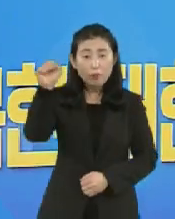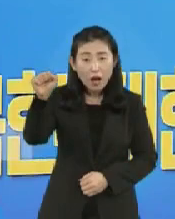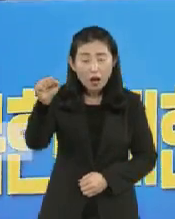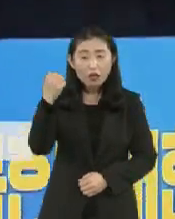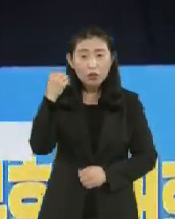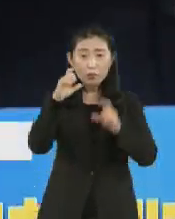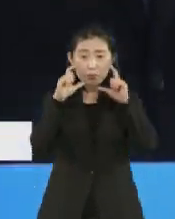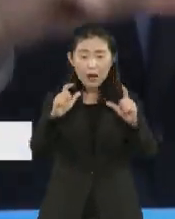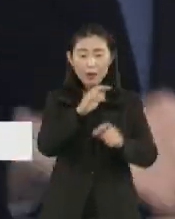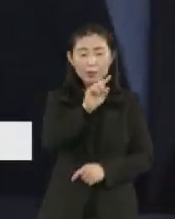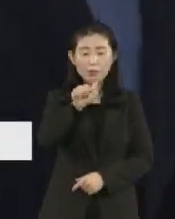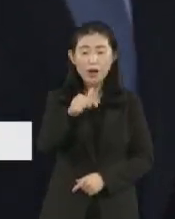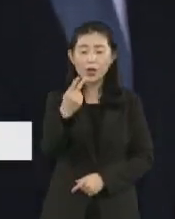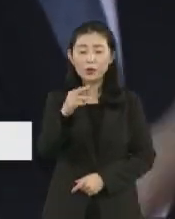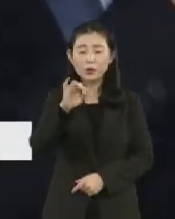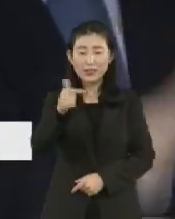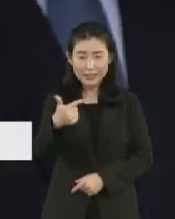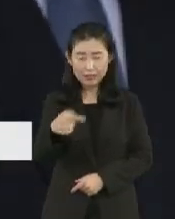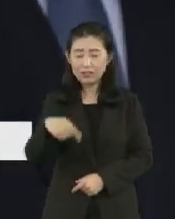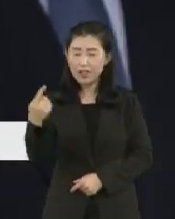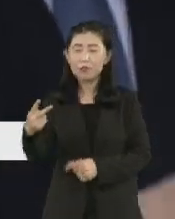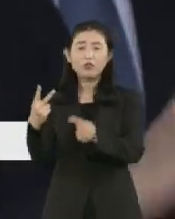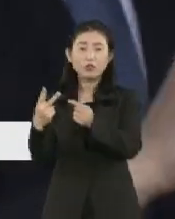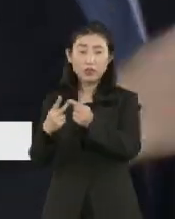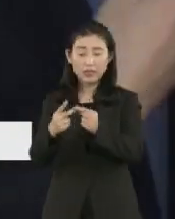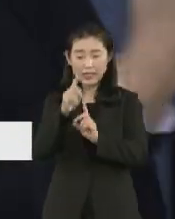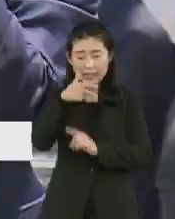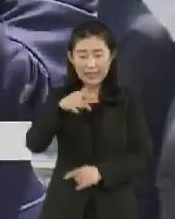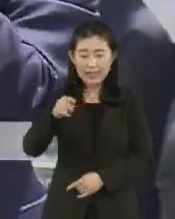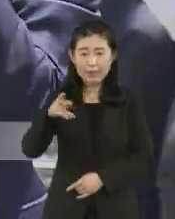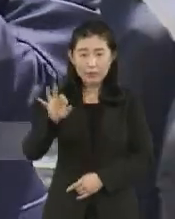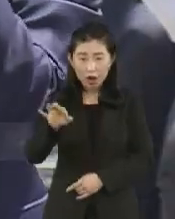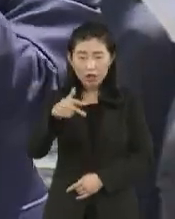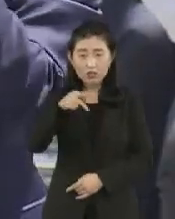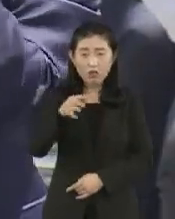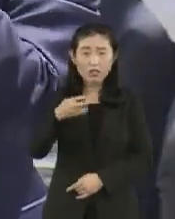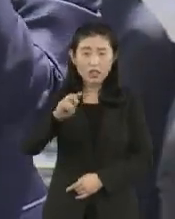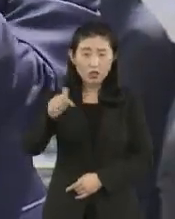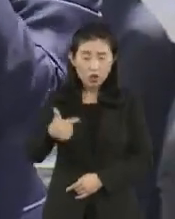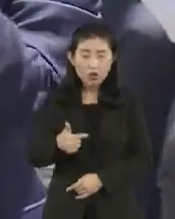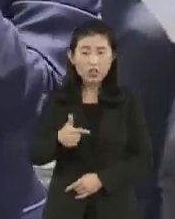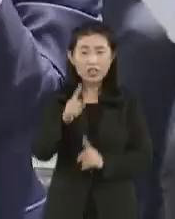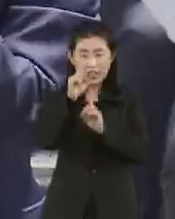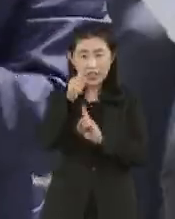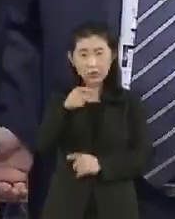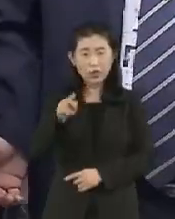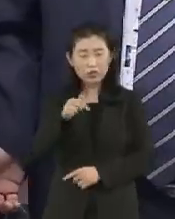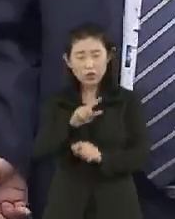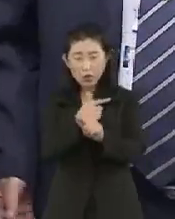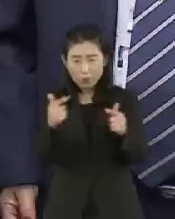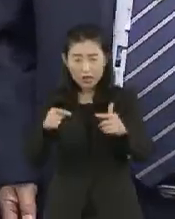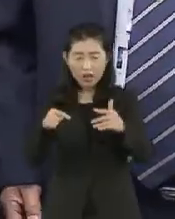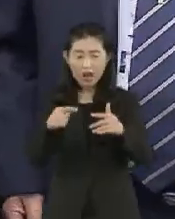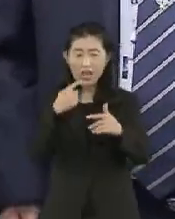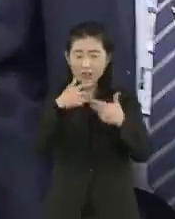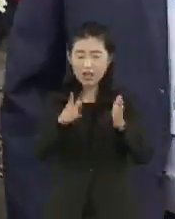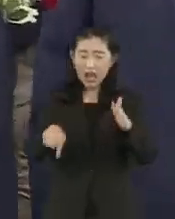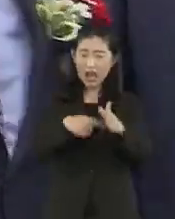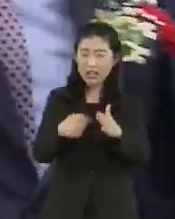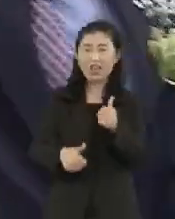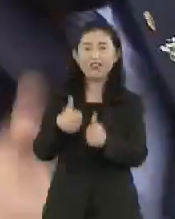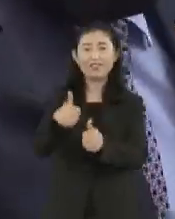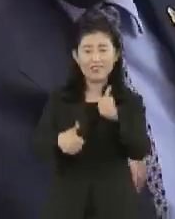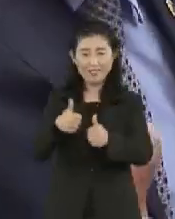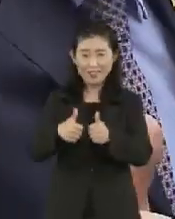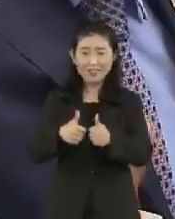출마 선언은 박용진 의원에 이어 두 번째로 이제 명 정세균 이광재 긍 의 유력한 후보 들 과의 치열한 당내 경선에